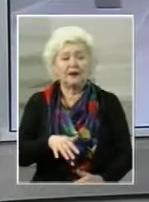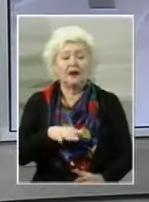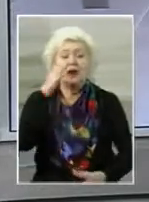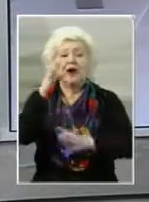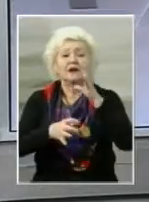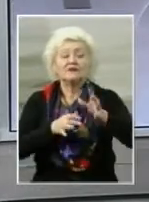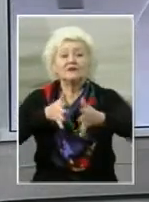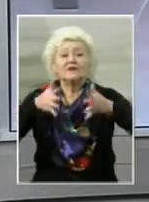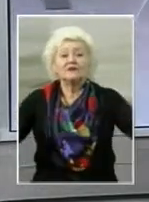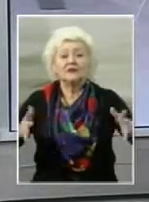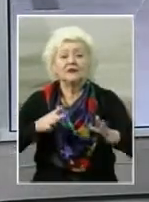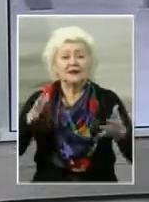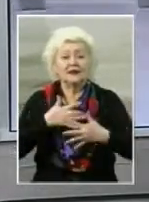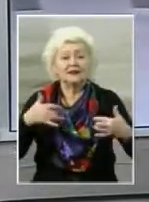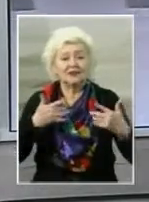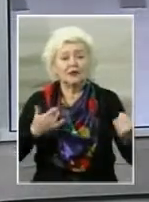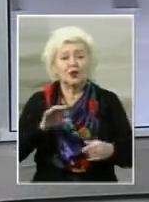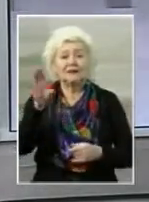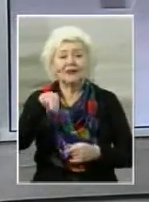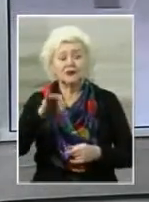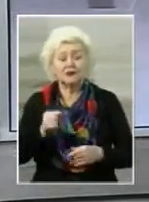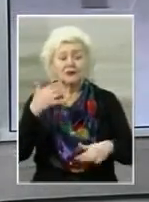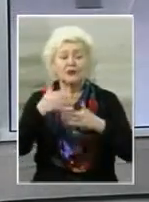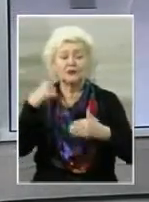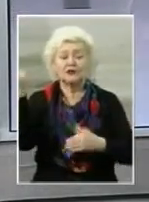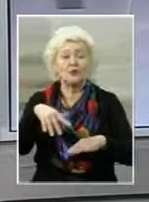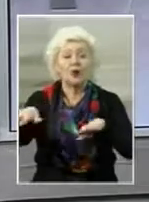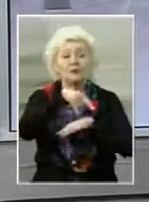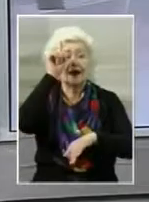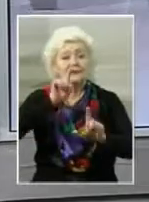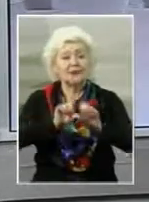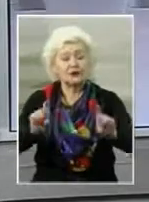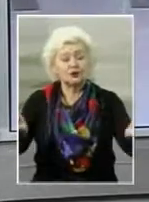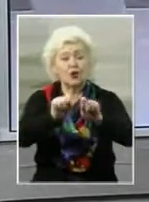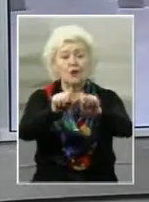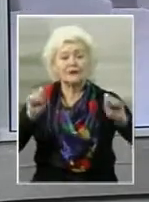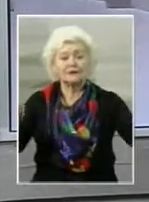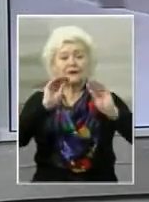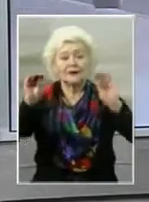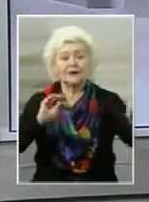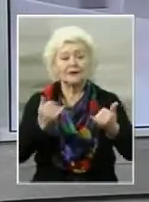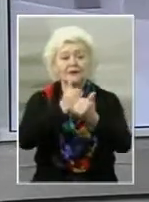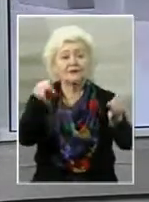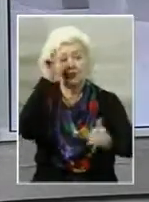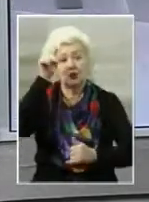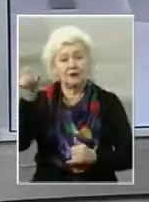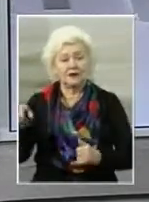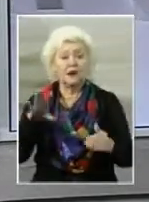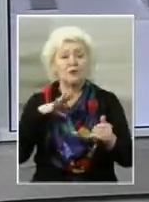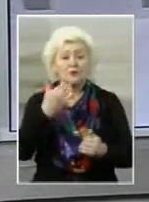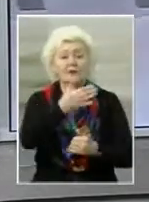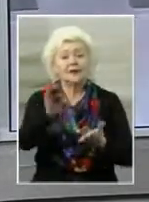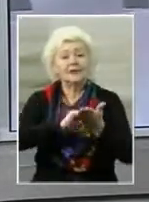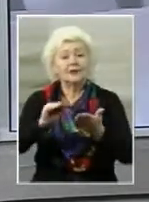Світ велетенських тварин та динозаврів. У Херсонському обласному краєзнавчому музеї відкрили виставку для школярів. Побували на